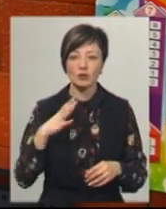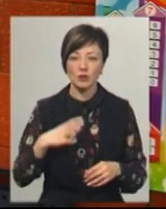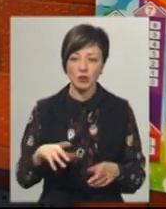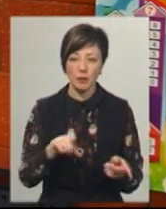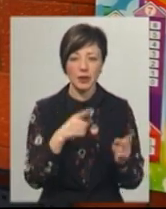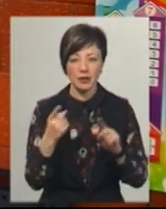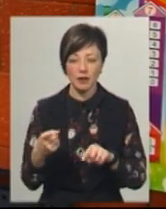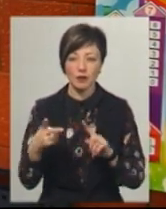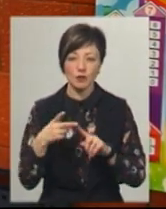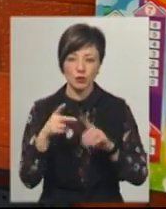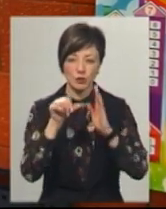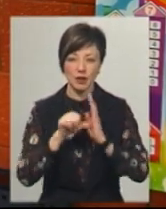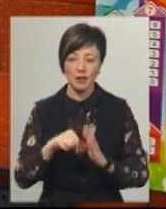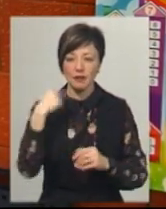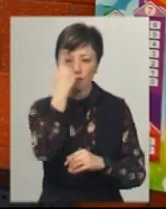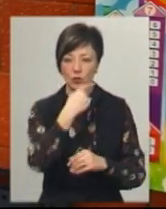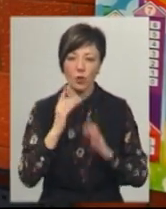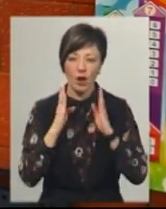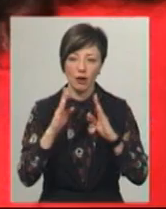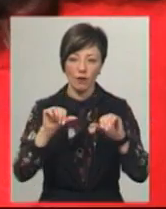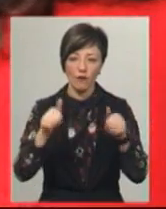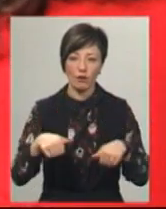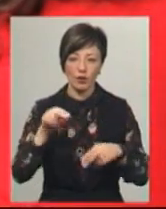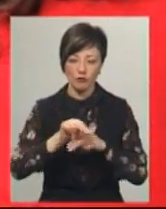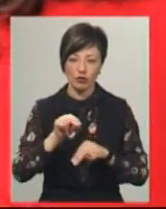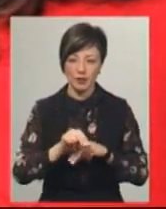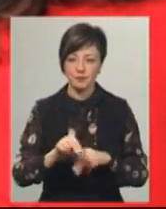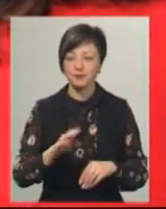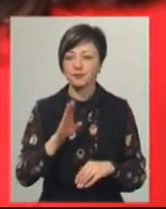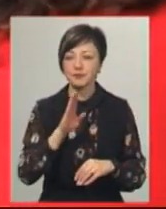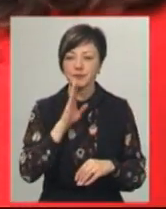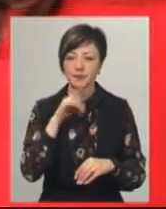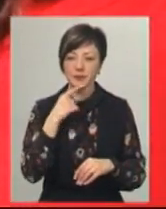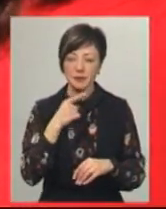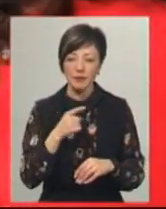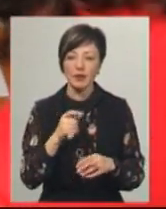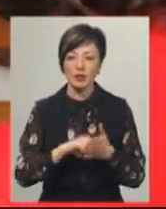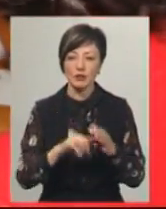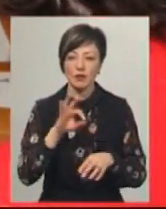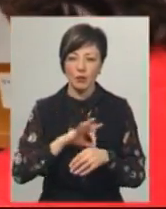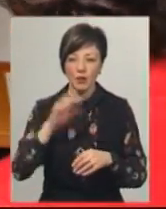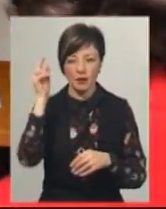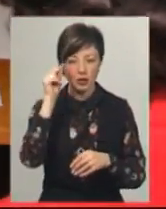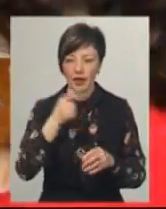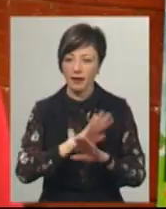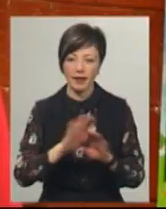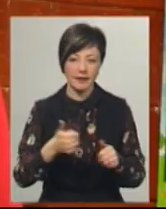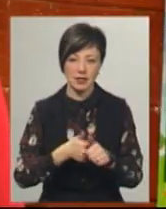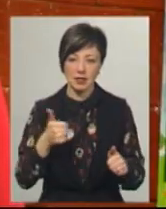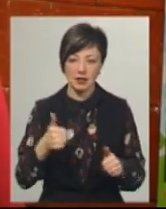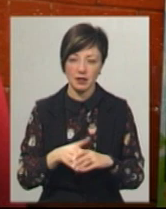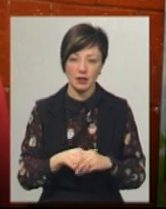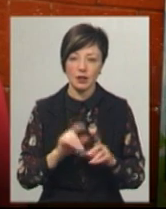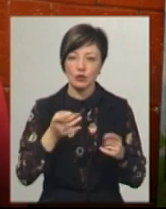була перейти у другому семестрі на індивідуальну форму навчання. Романія Янкевич каже, Ангеліна через хворобу у навчанні не відстає. Їй